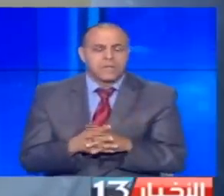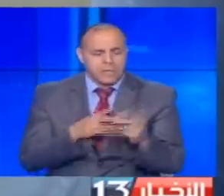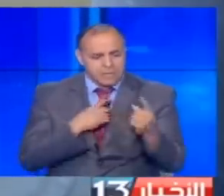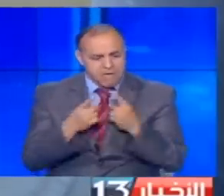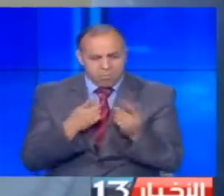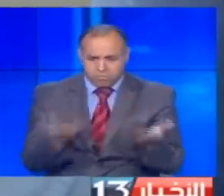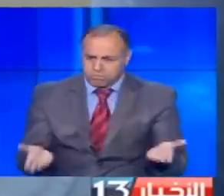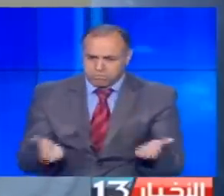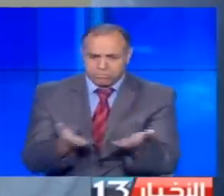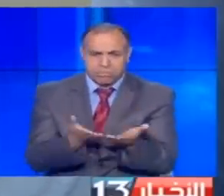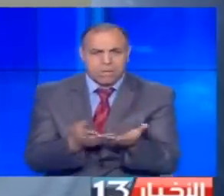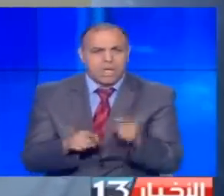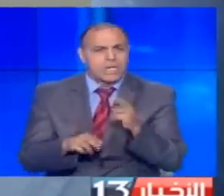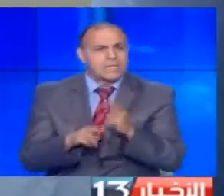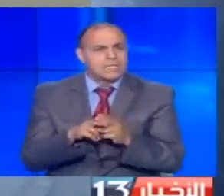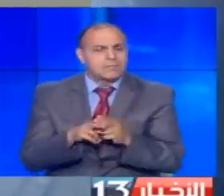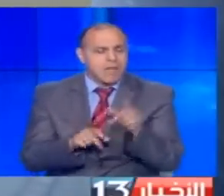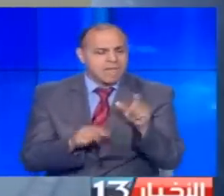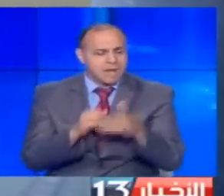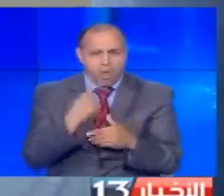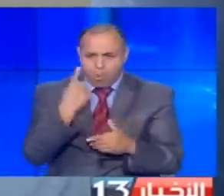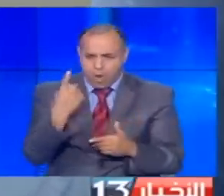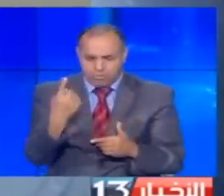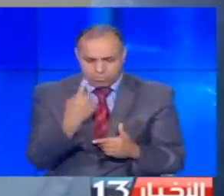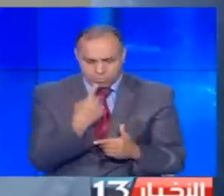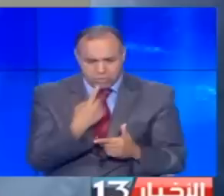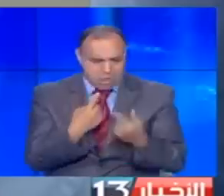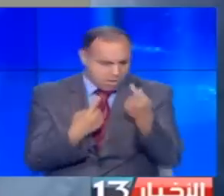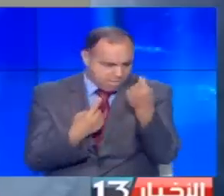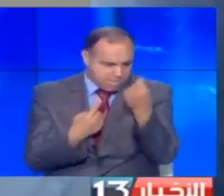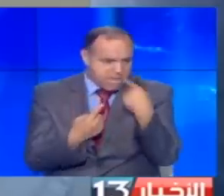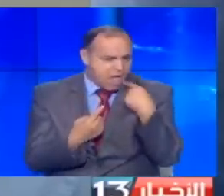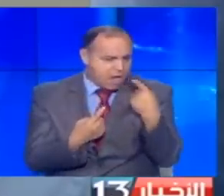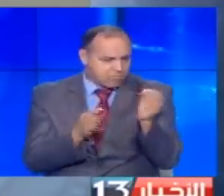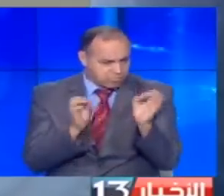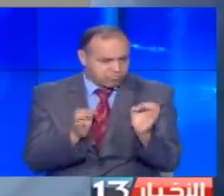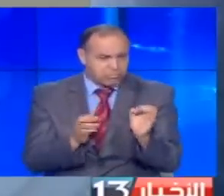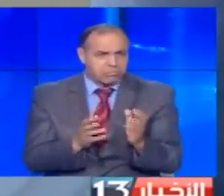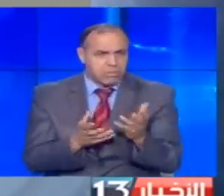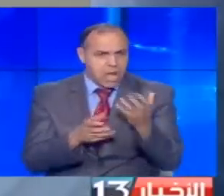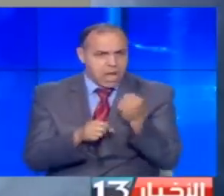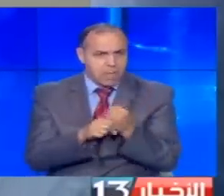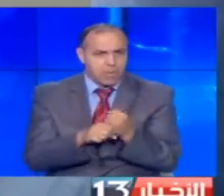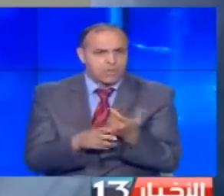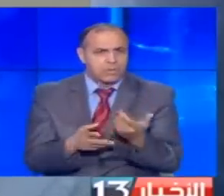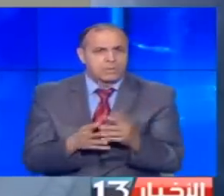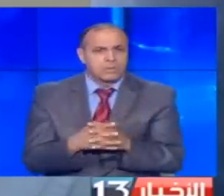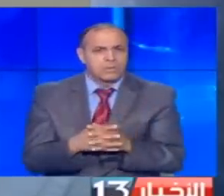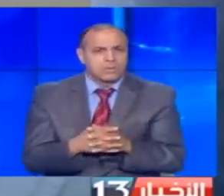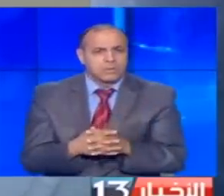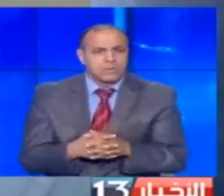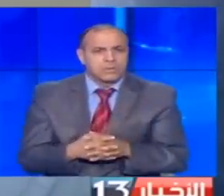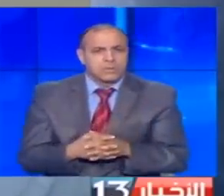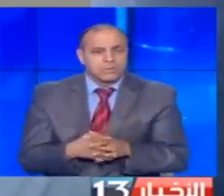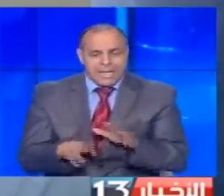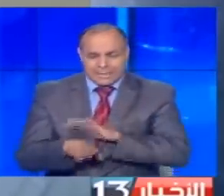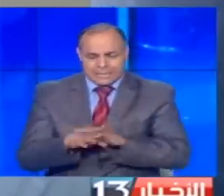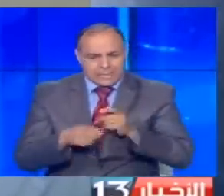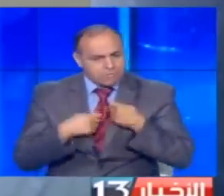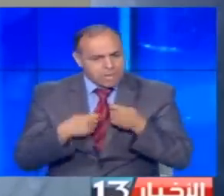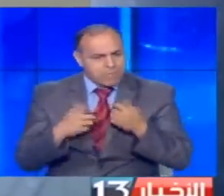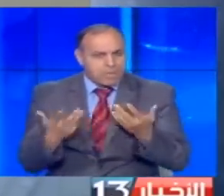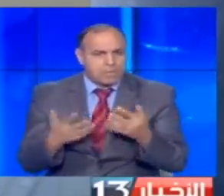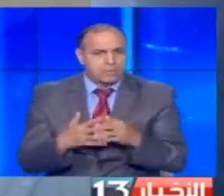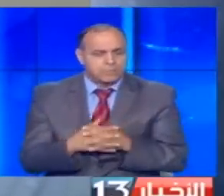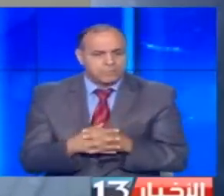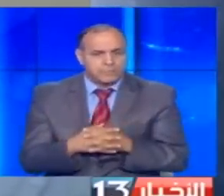باسم الفلاح المنتجين هذا في تحديد اسعار معناها للقبول عند ال ال الصناعيين ولدى